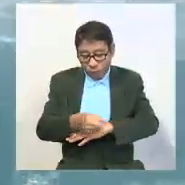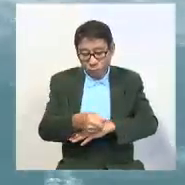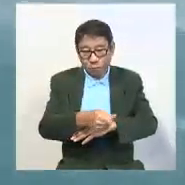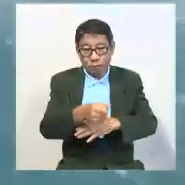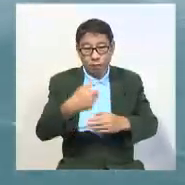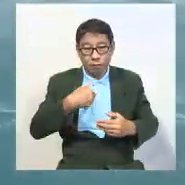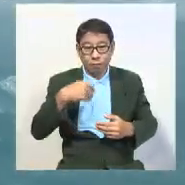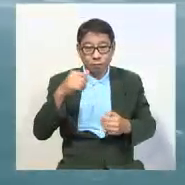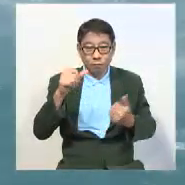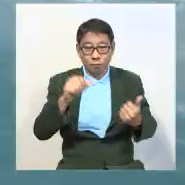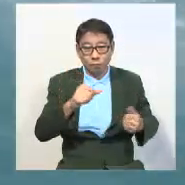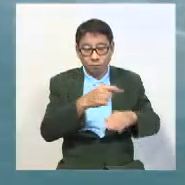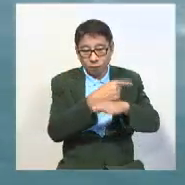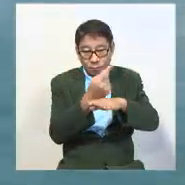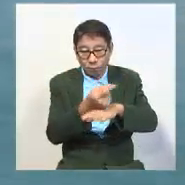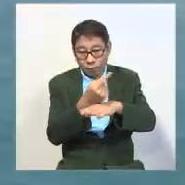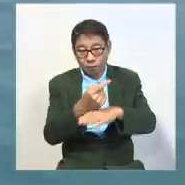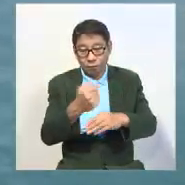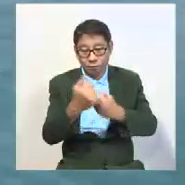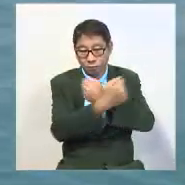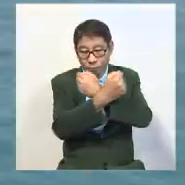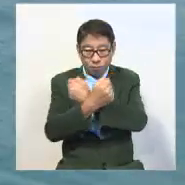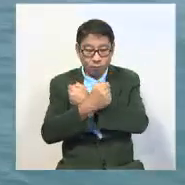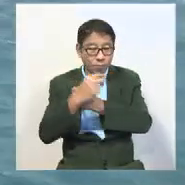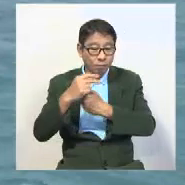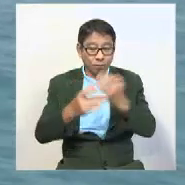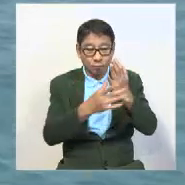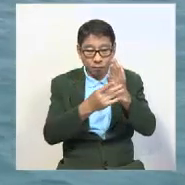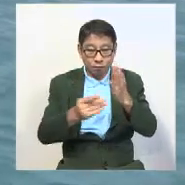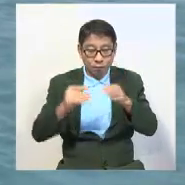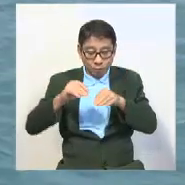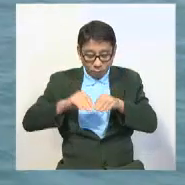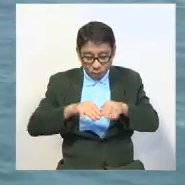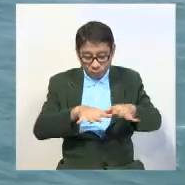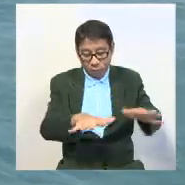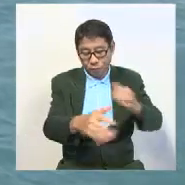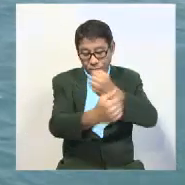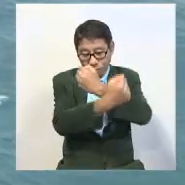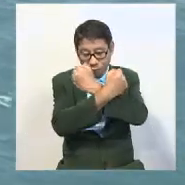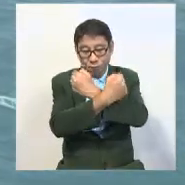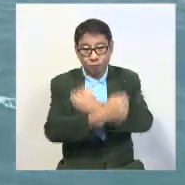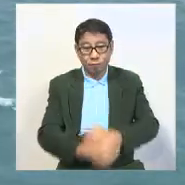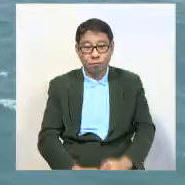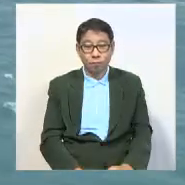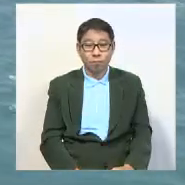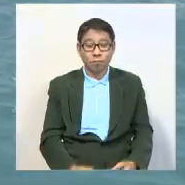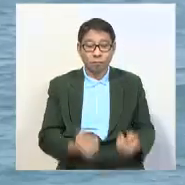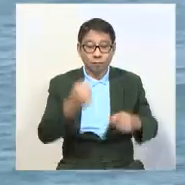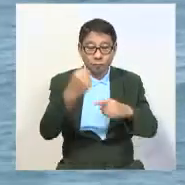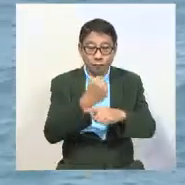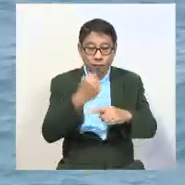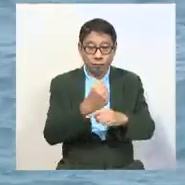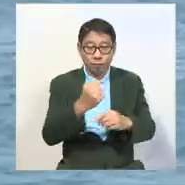เรือและบนอากาศยานเพื่อสกัดคราบน้ำมันเพื่อไม่ให้มีการแพร่กระจายค่ะการฝึกทั้งหม